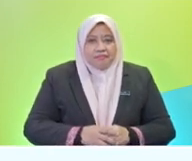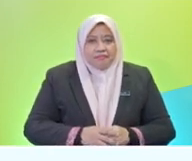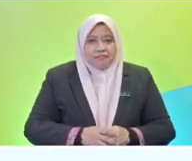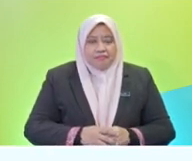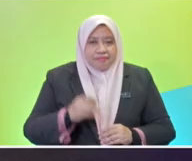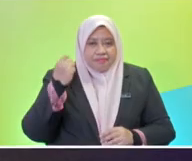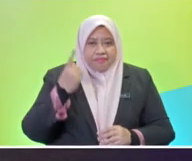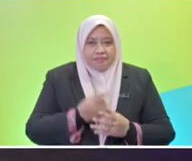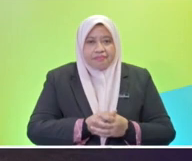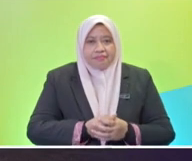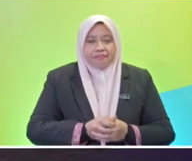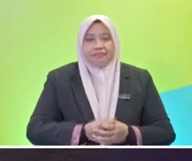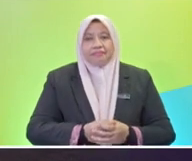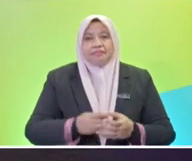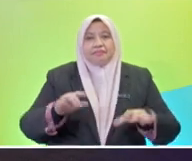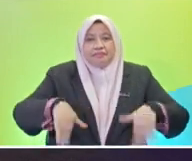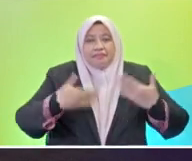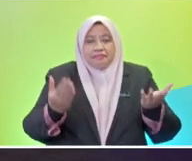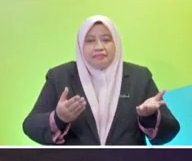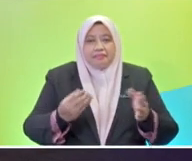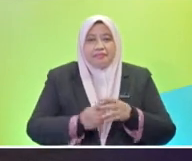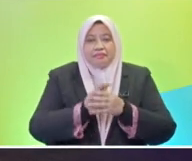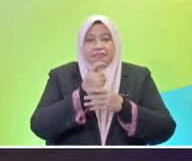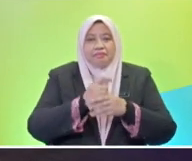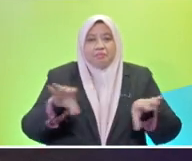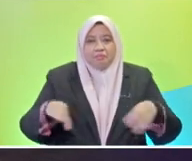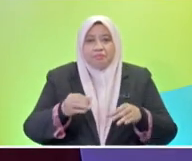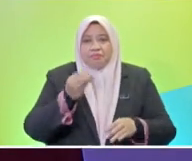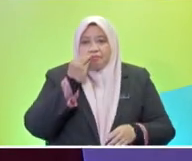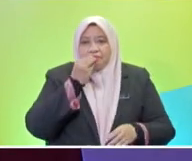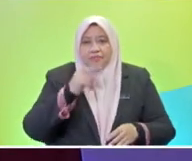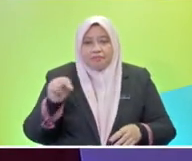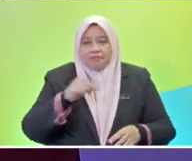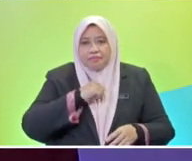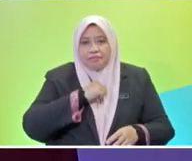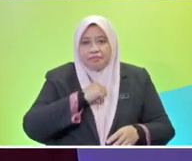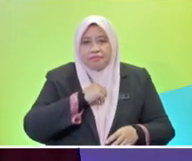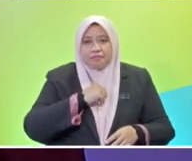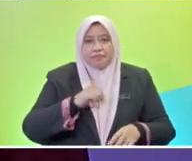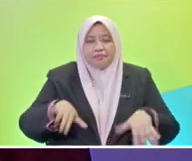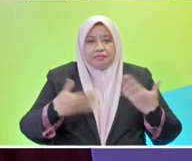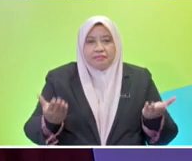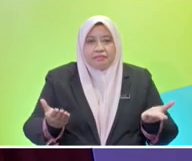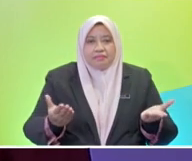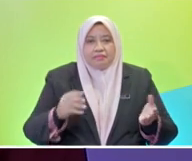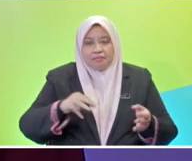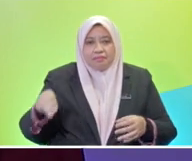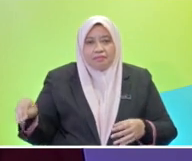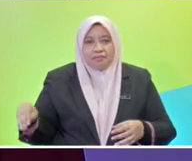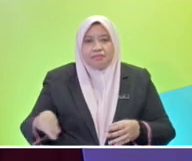Subhanallah. Okey. Bagaimana tumbuhan ini membuat makanannya sendiri? Bagaimana ya, murid-murid?